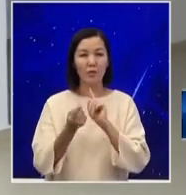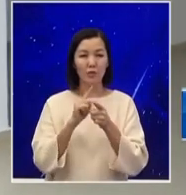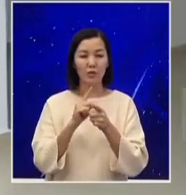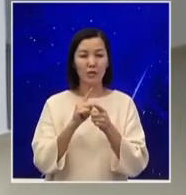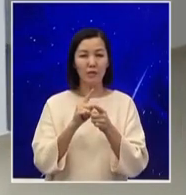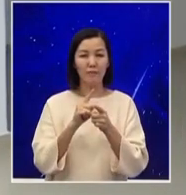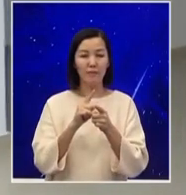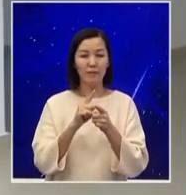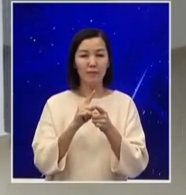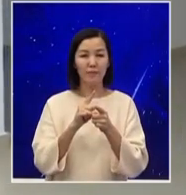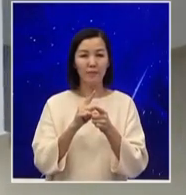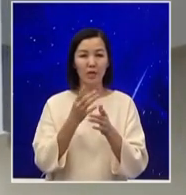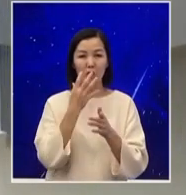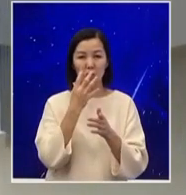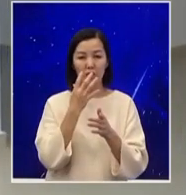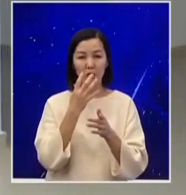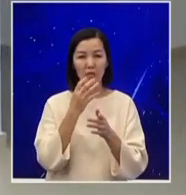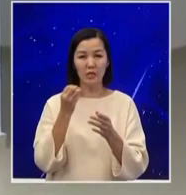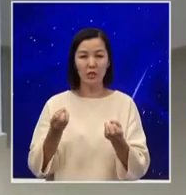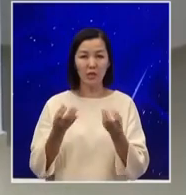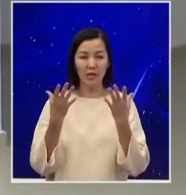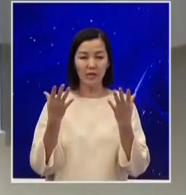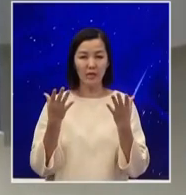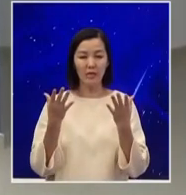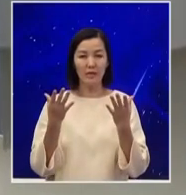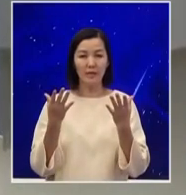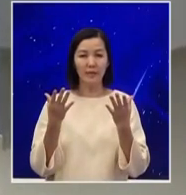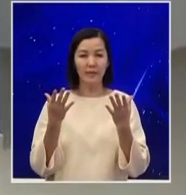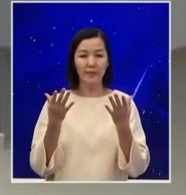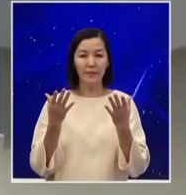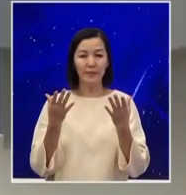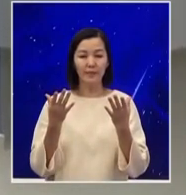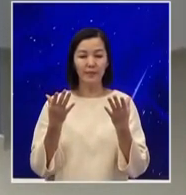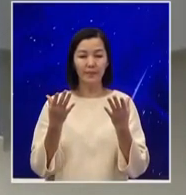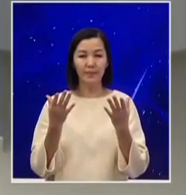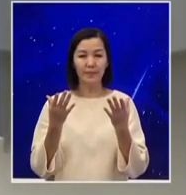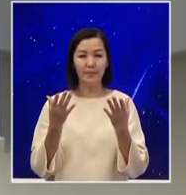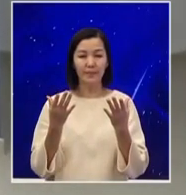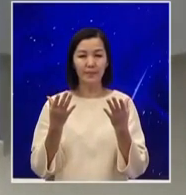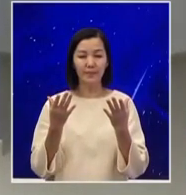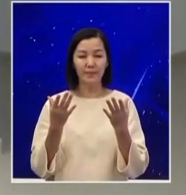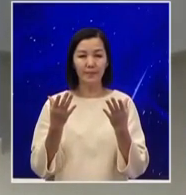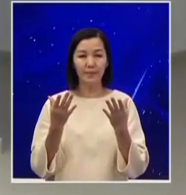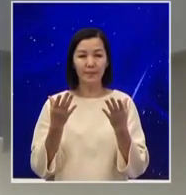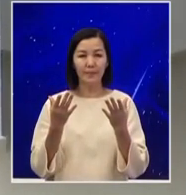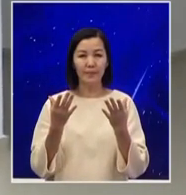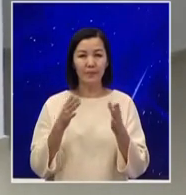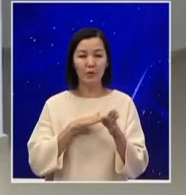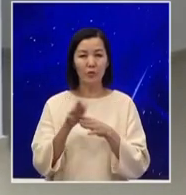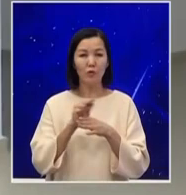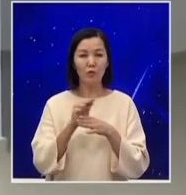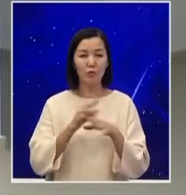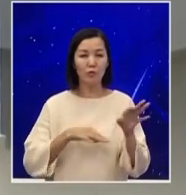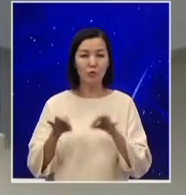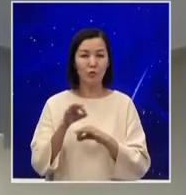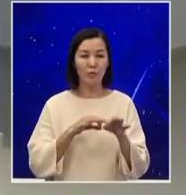өзгерген. Мектептің іші жылы, жарық. Тағы да бір айта кететін нәрсе ол күрделі жөндеудің